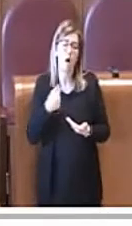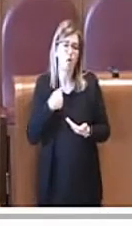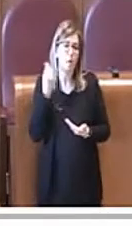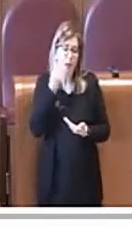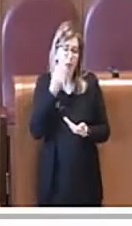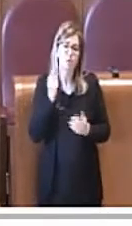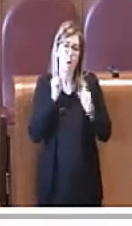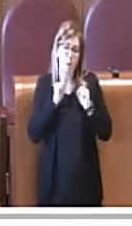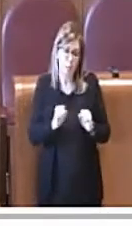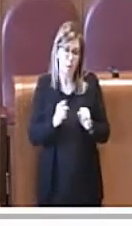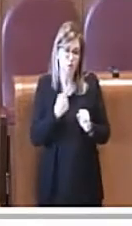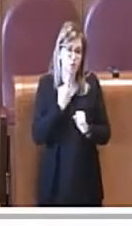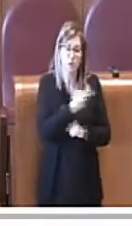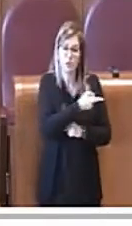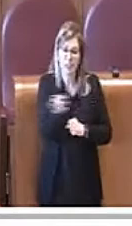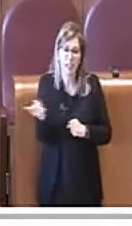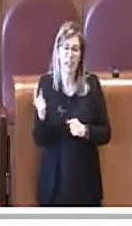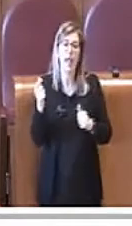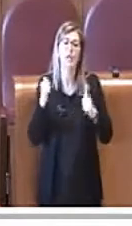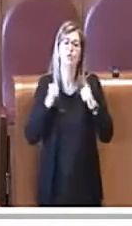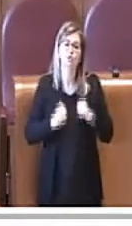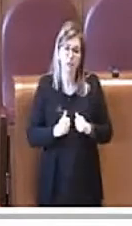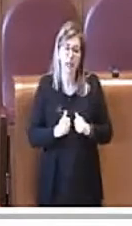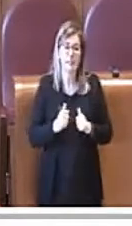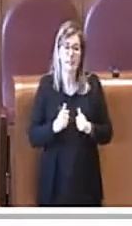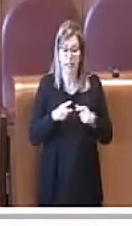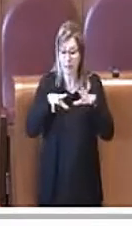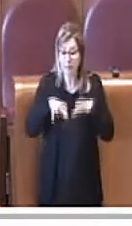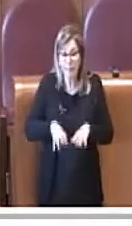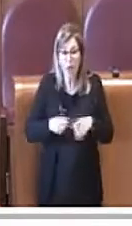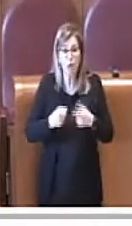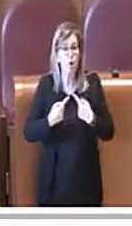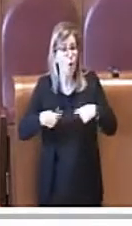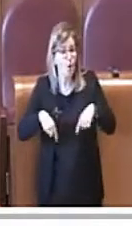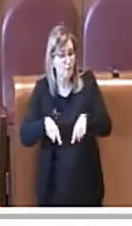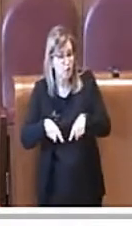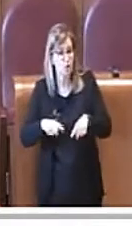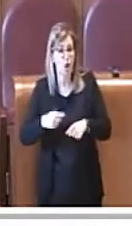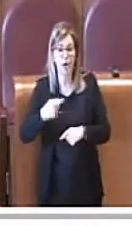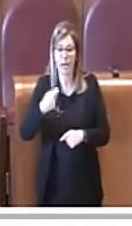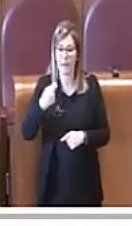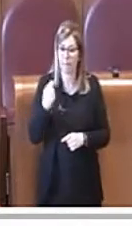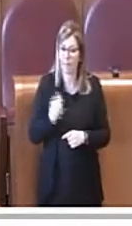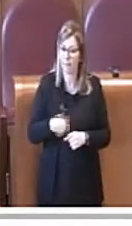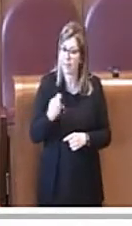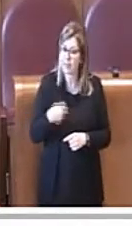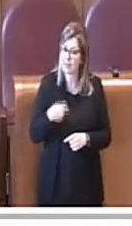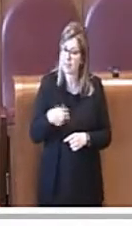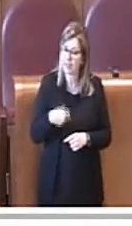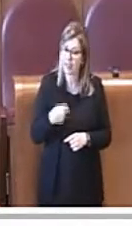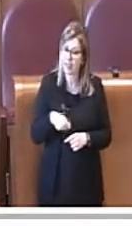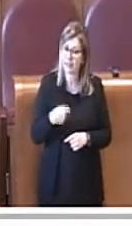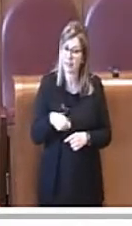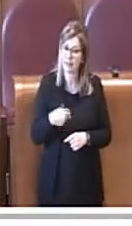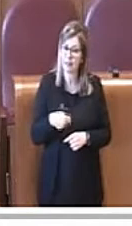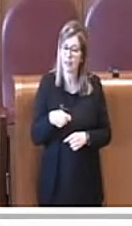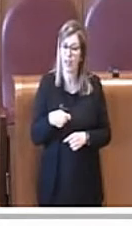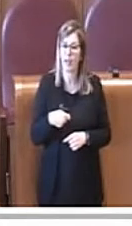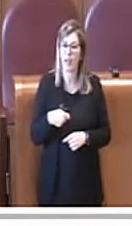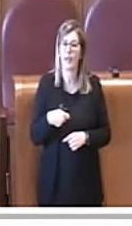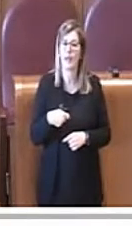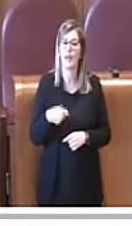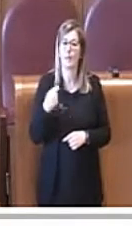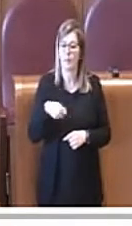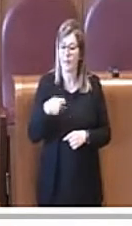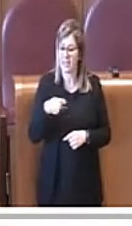tutti i cittadini l'impegno della Commissione. Ovviamente del Presidente che ha il privilegio